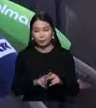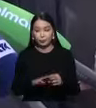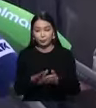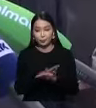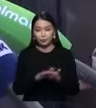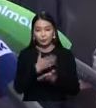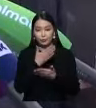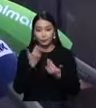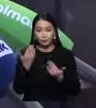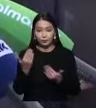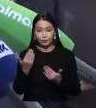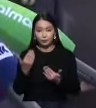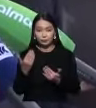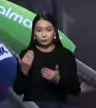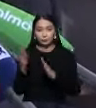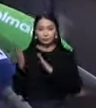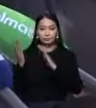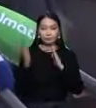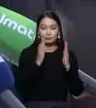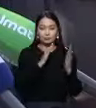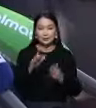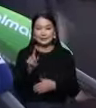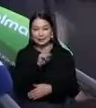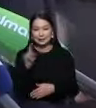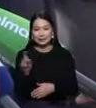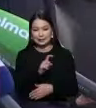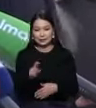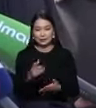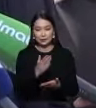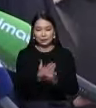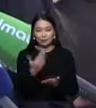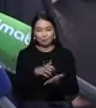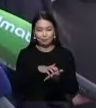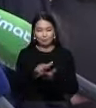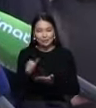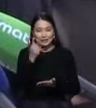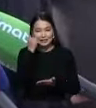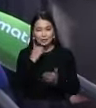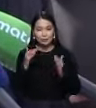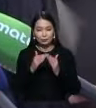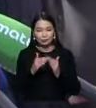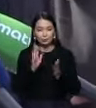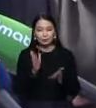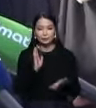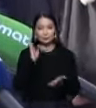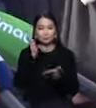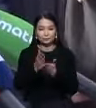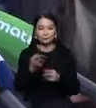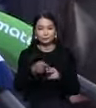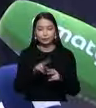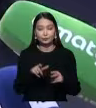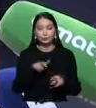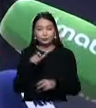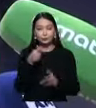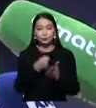снесут. Пойдут вот таким зигзагом, пойдут по Ужету, именно вот так снесут старый Ужет и выйдут на Бурундайскую трассу там, чтобы соединиться с